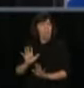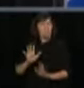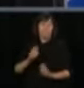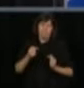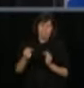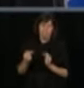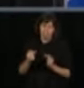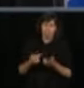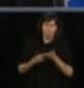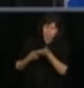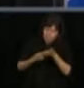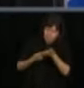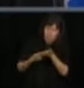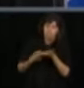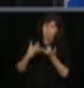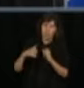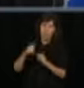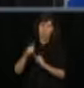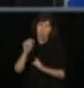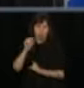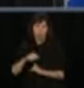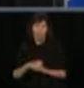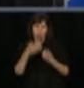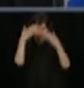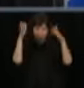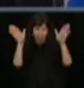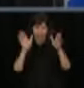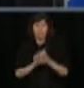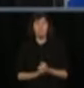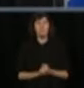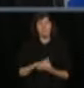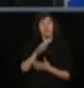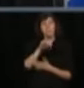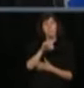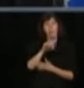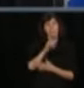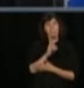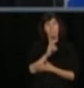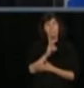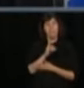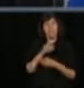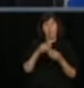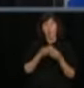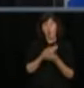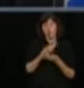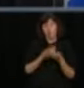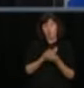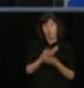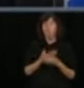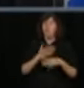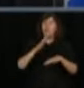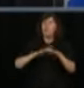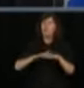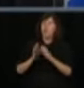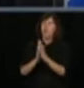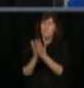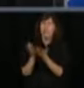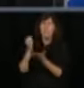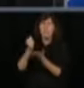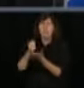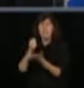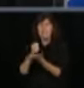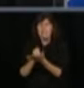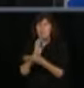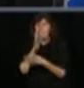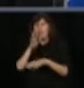Maxime Denis, Nouveau. Justement, restons sur le dossier du passeport vaccinal. Est-ce qu'on pourrait, parce qu'on parle de 15 minutes de présence